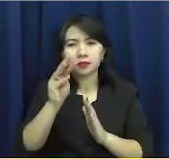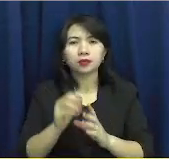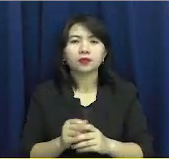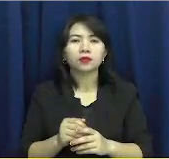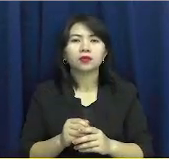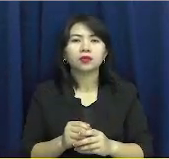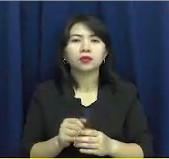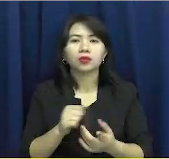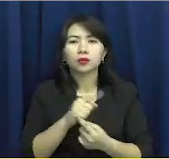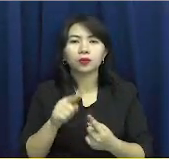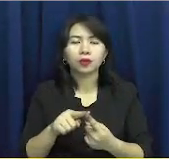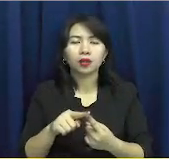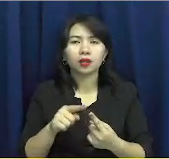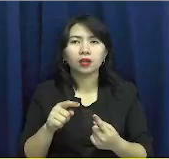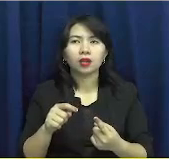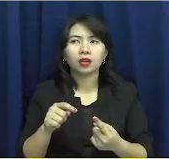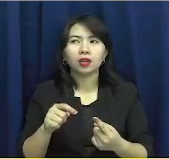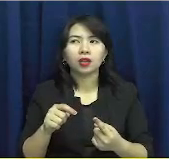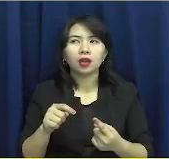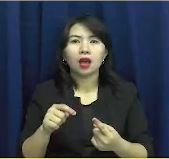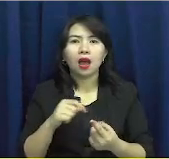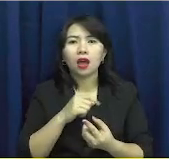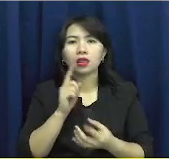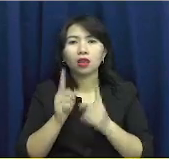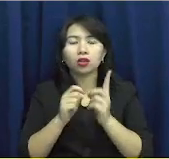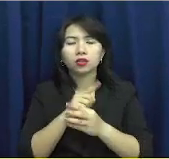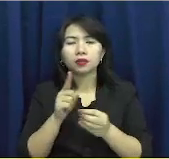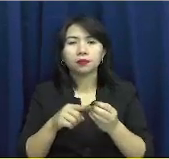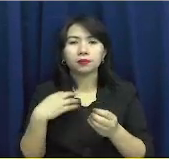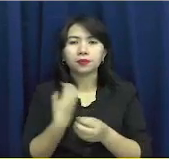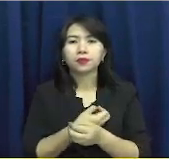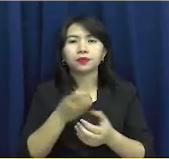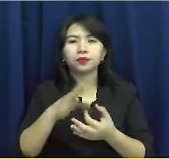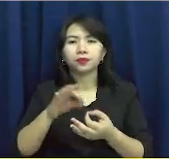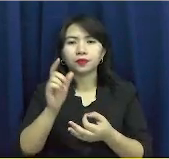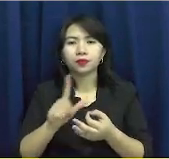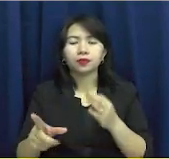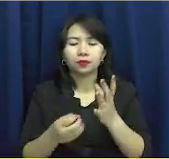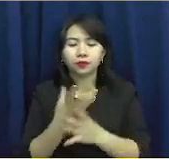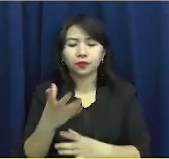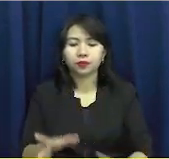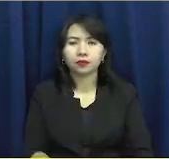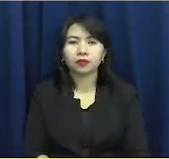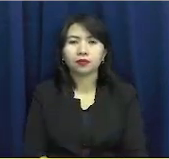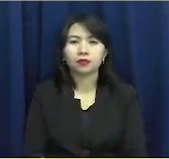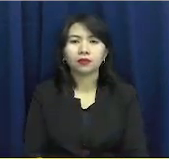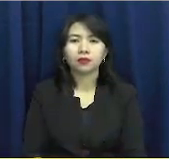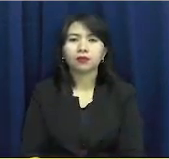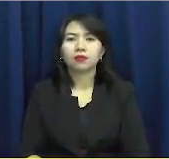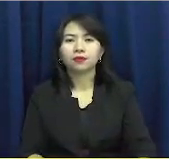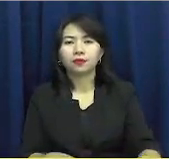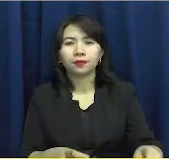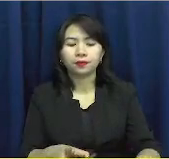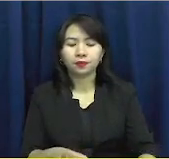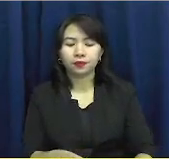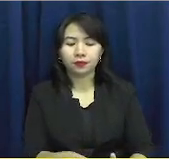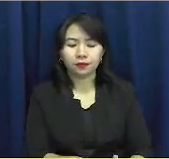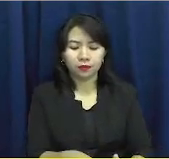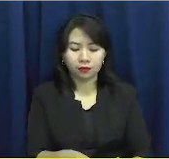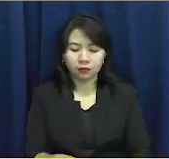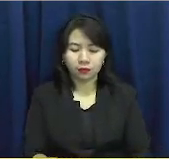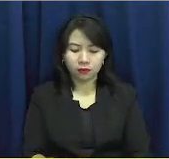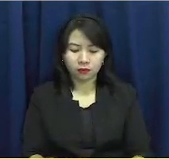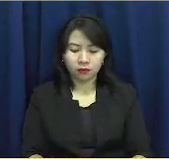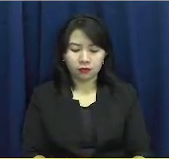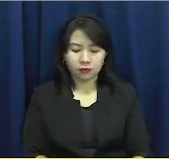ating spiritual growth. You see, kaya nga po mga kapatid, ang doctrines na pinag-aaralan po natin, hindi yan for the sake,